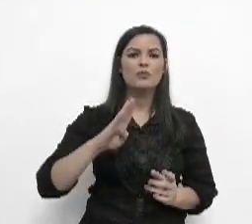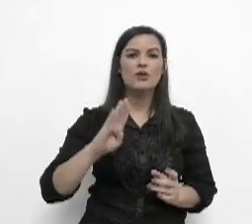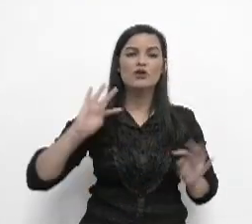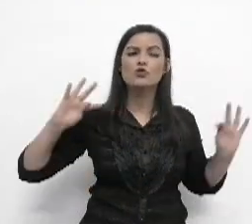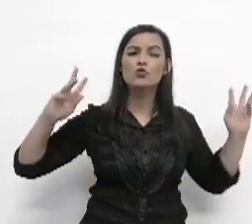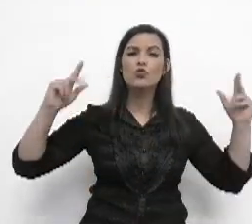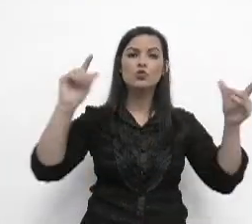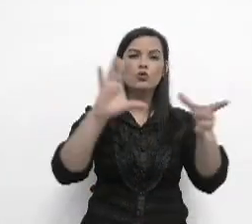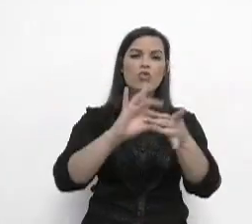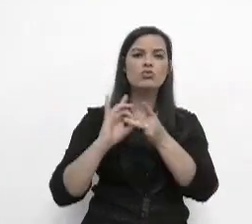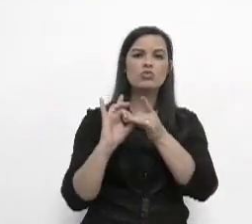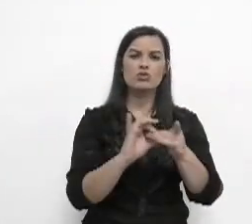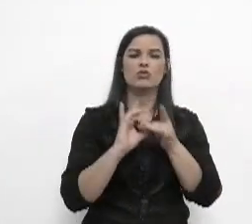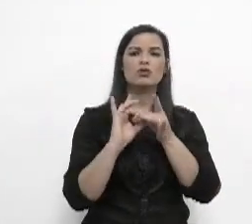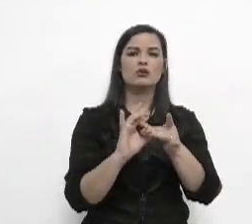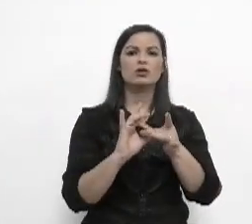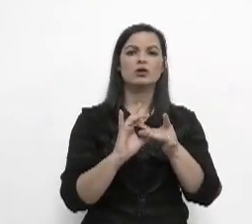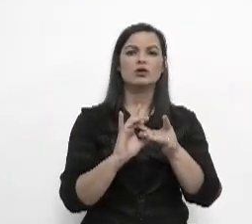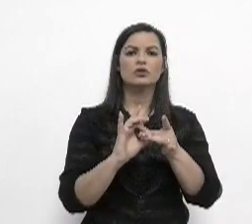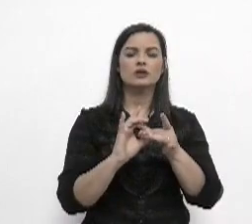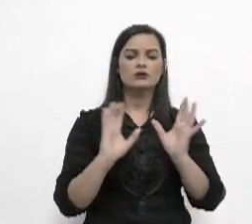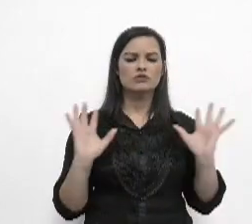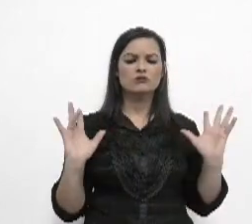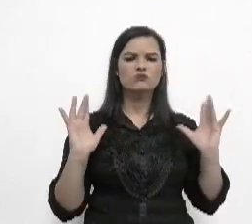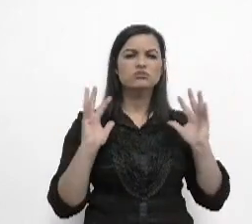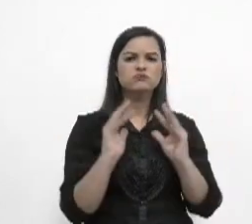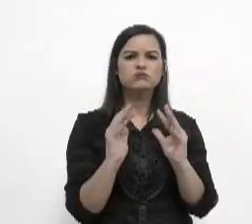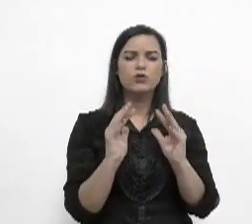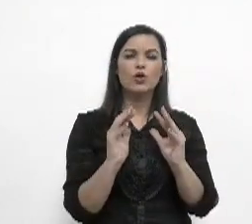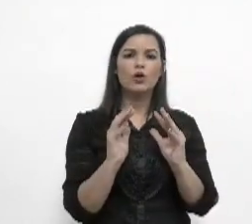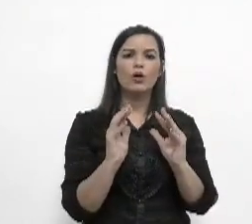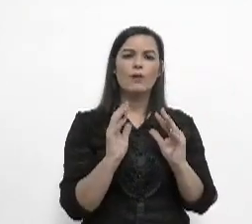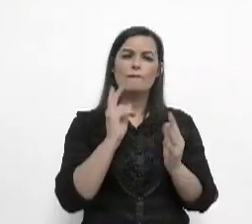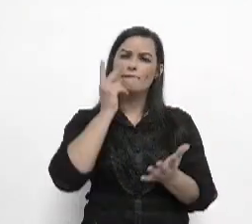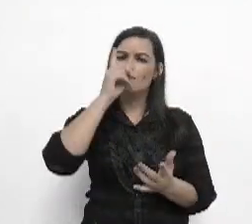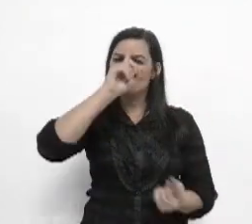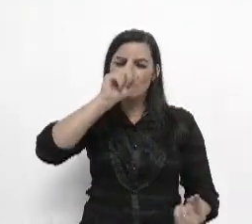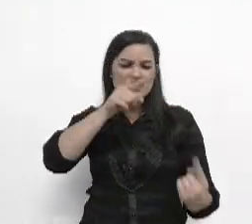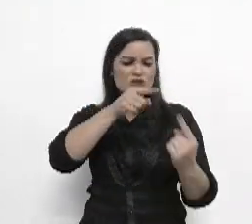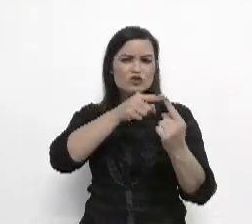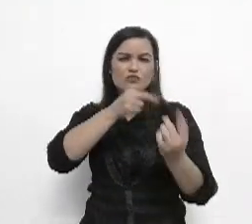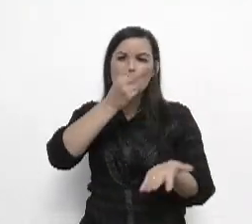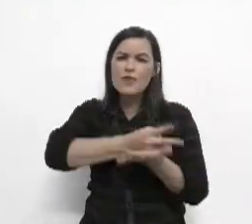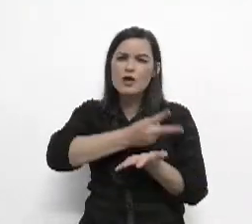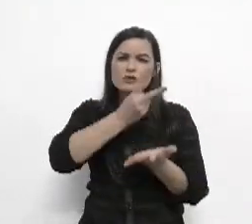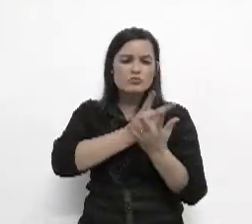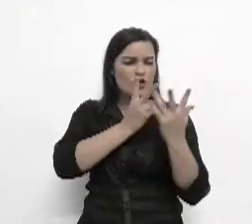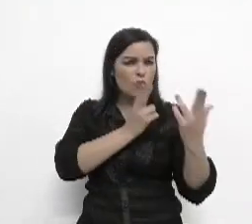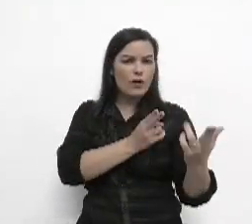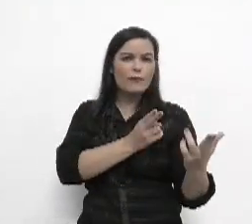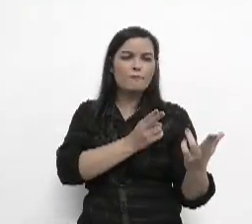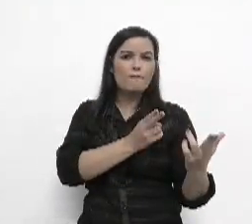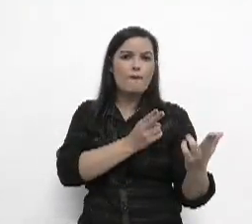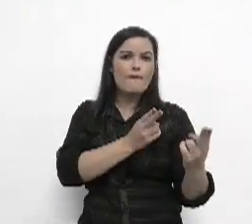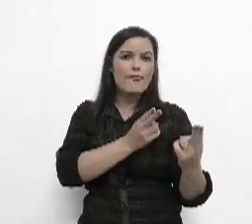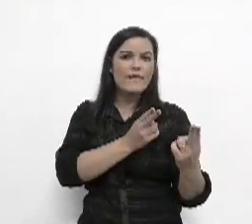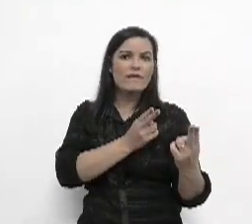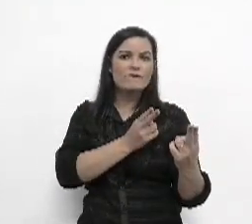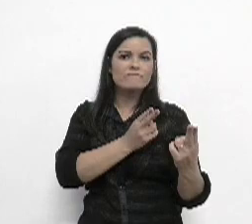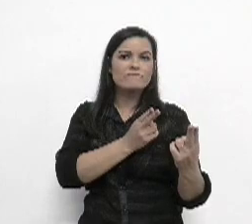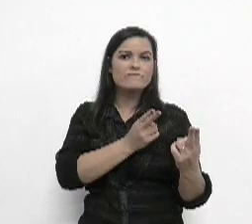되라는 이야기입니다. É reunir-se com um coração, com um propósito. 하나가 되라는 말은 생각이 하나가 되라는 É 이야기입니다. tornar-se únicos